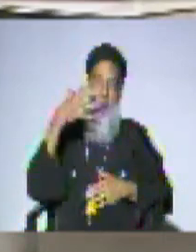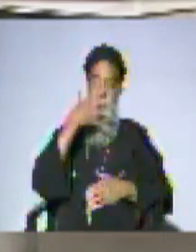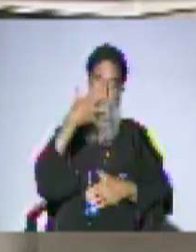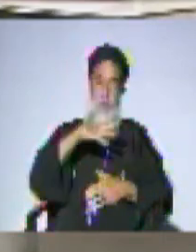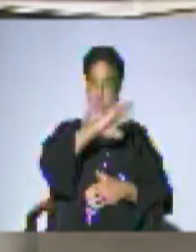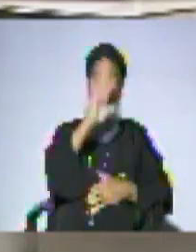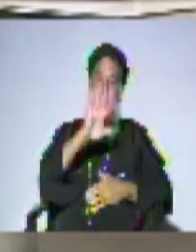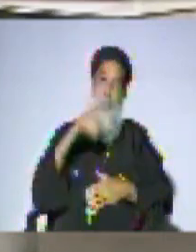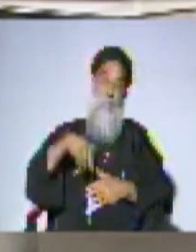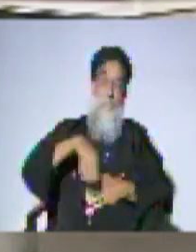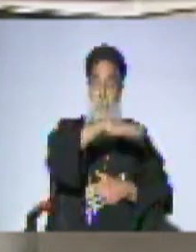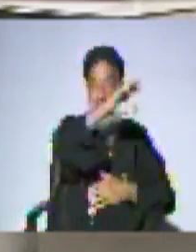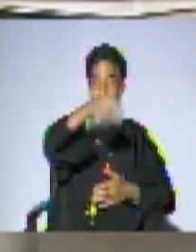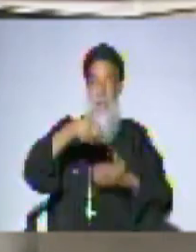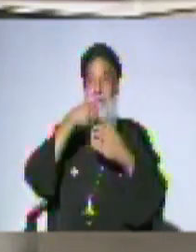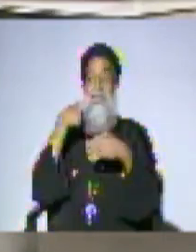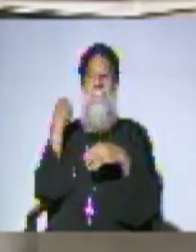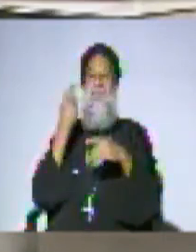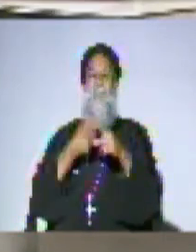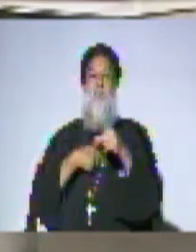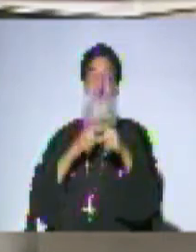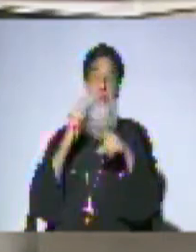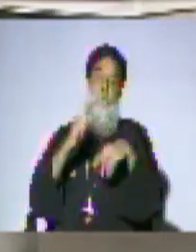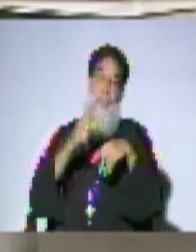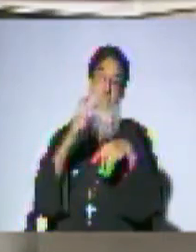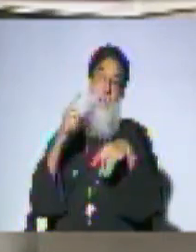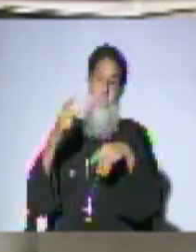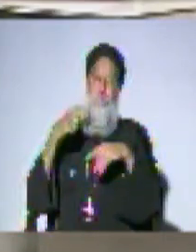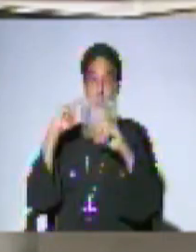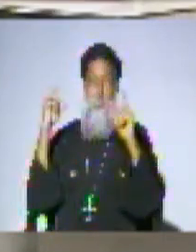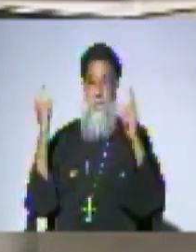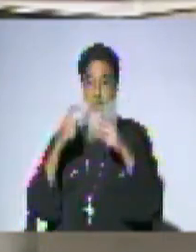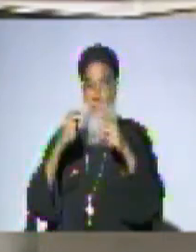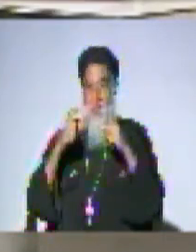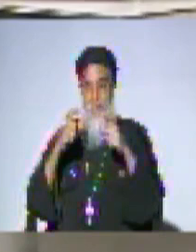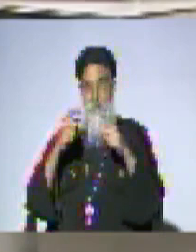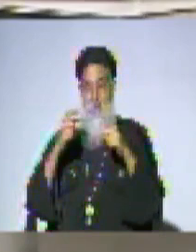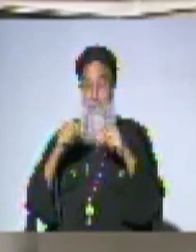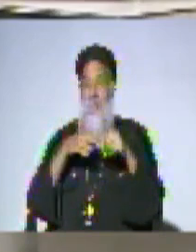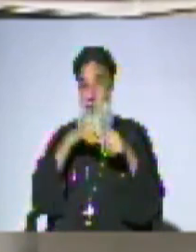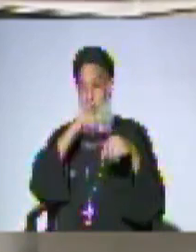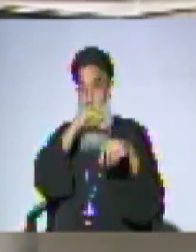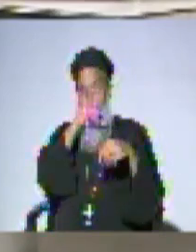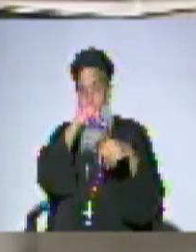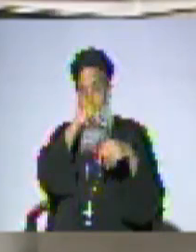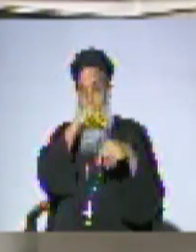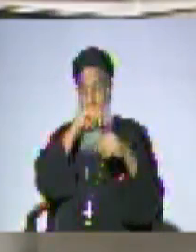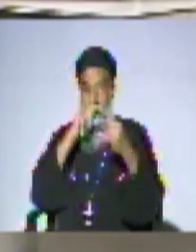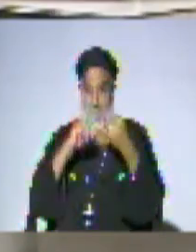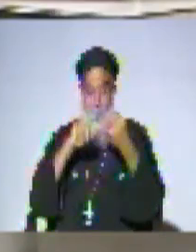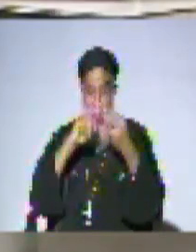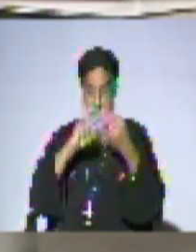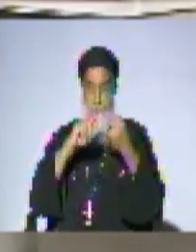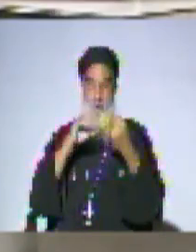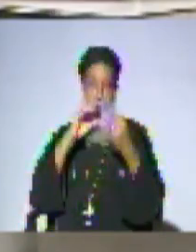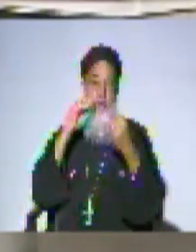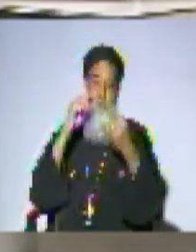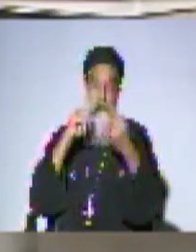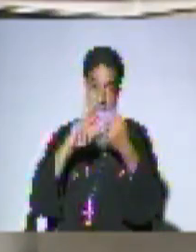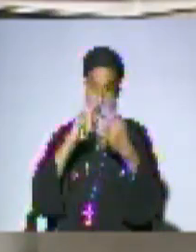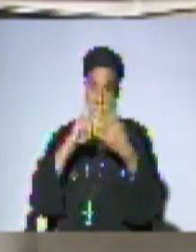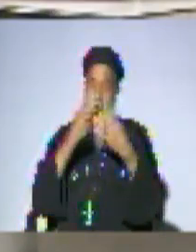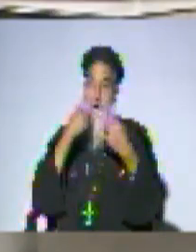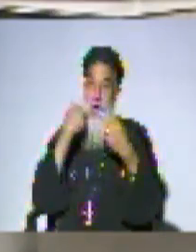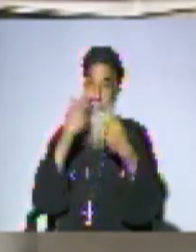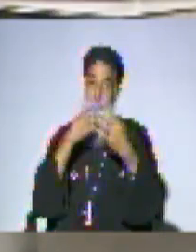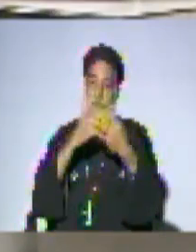كهنوت فيها قداسات، يعني من العائلة الشرقية عندنا وعند السوريان وعند